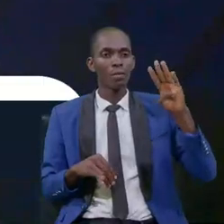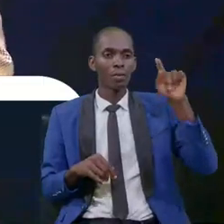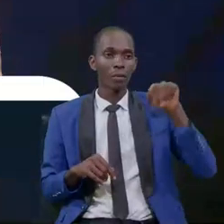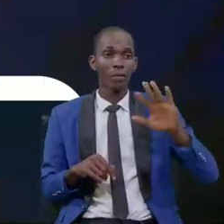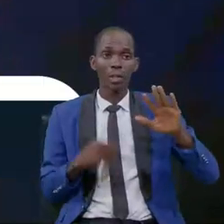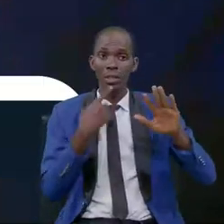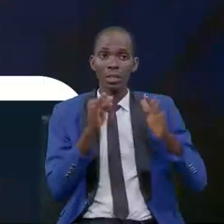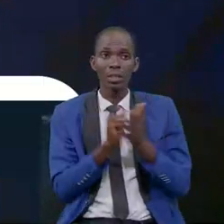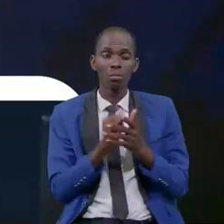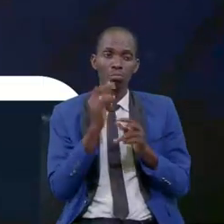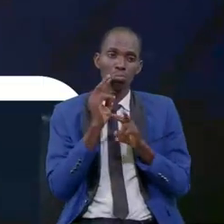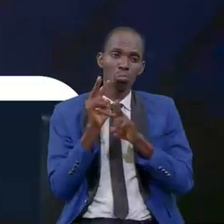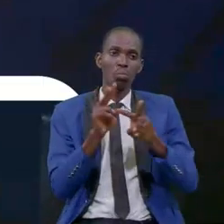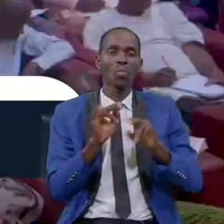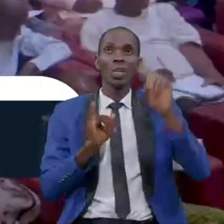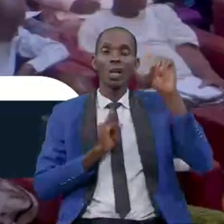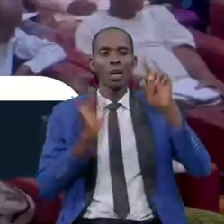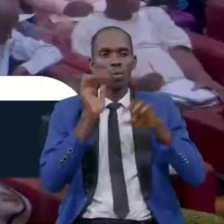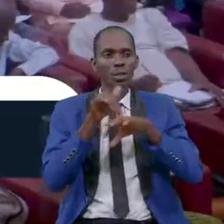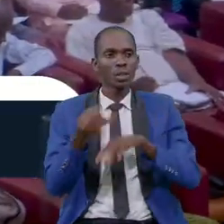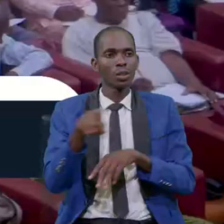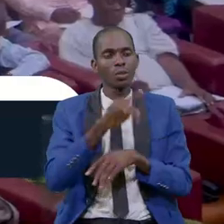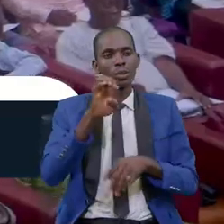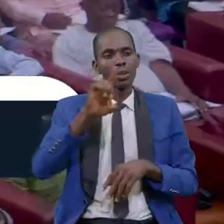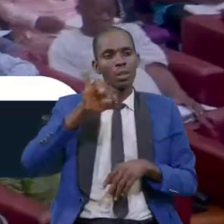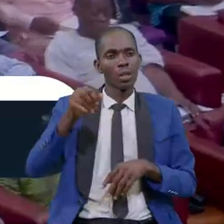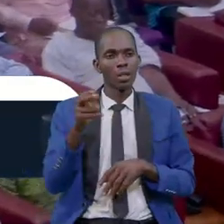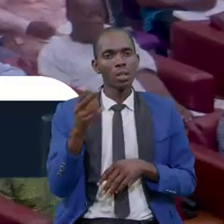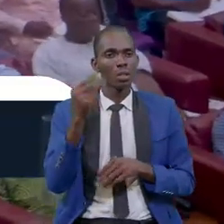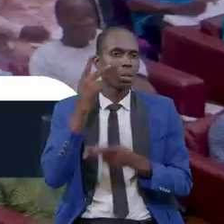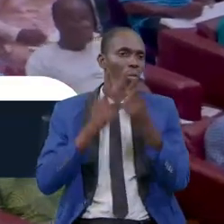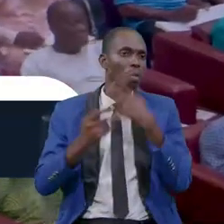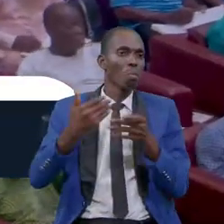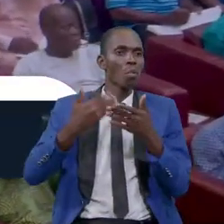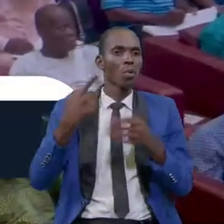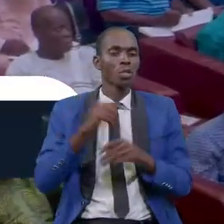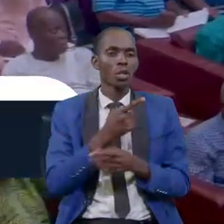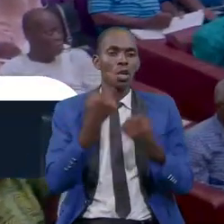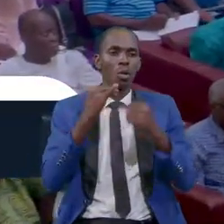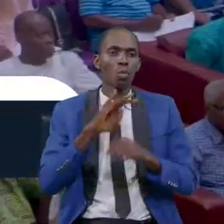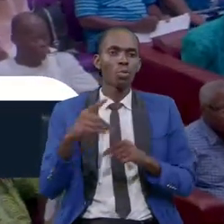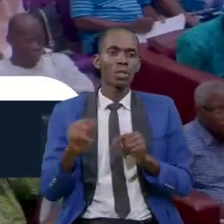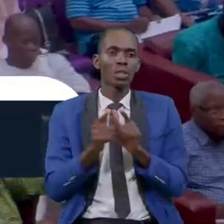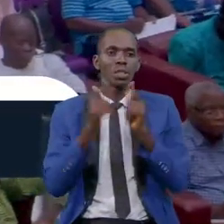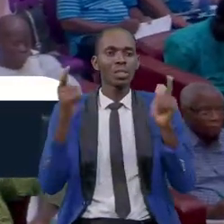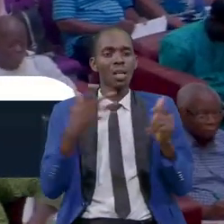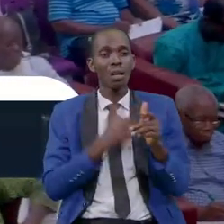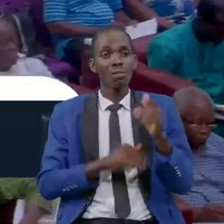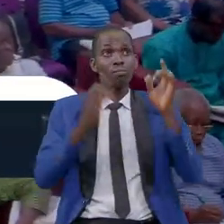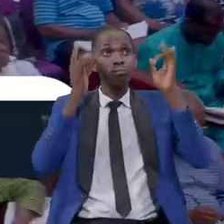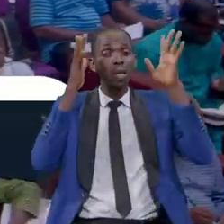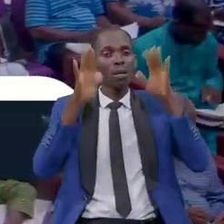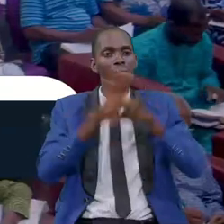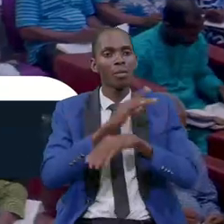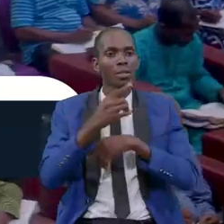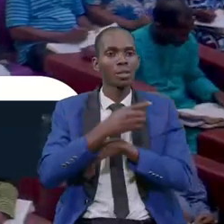Malachie 4, verset 5. Voici, je vous enverrai, il est le prophète, avant que le jour de l'Éternel arrive,